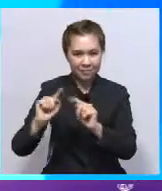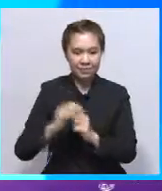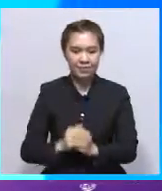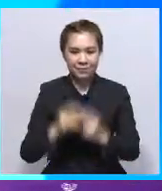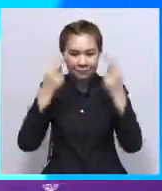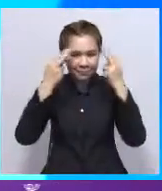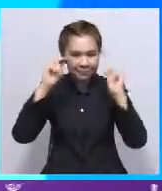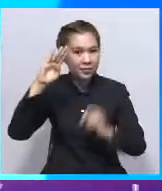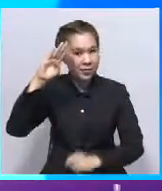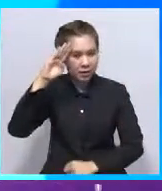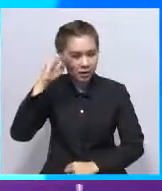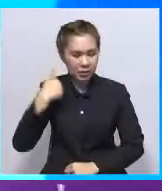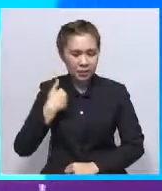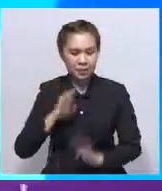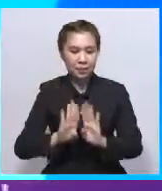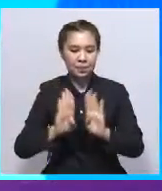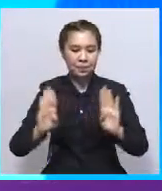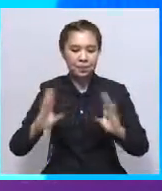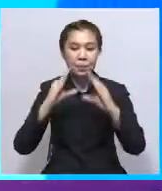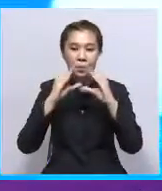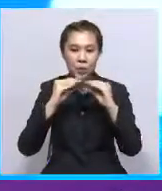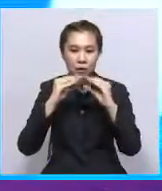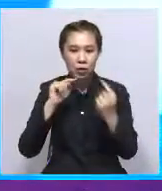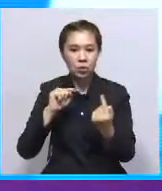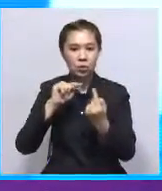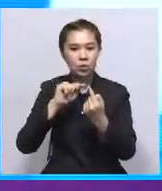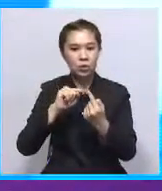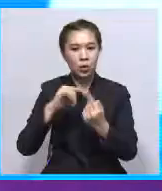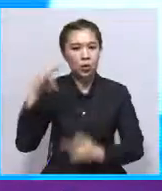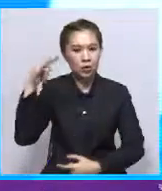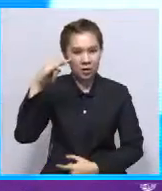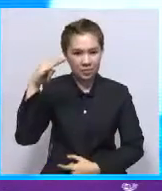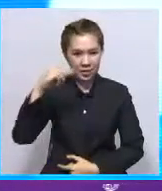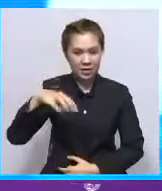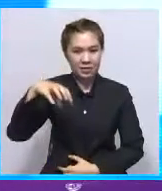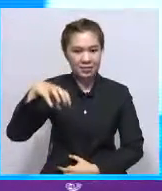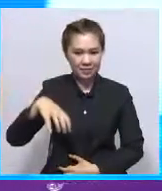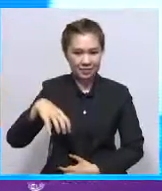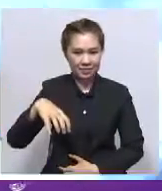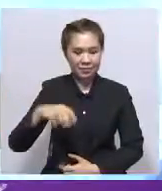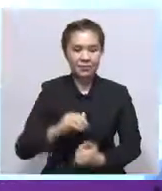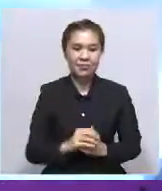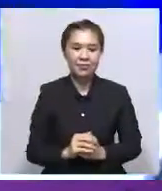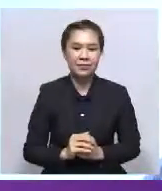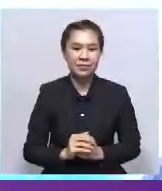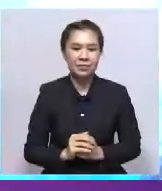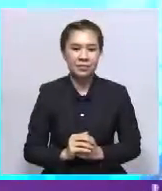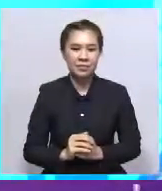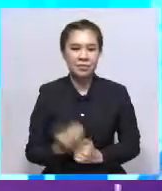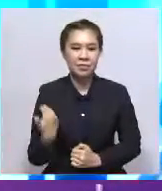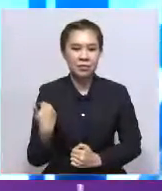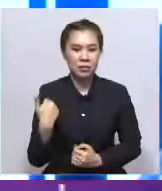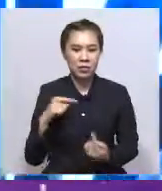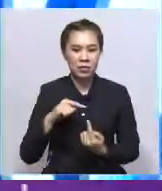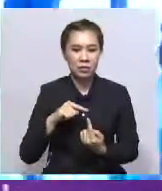ร์โอชานายกรัฐมนตรีเปิดการประชุมระดับภูมิภาคขององค์การการบินพลเรือนระหว่างประเทศหรือ ICAO โด